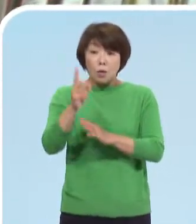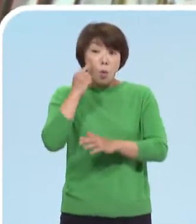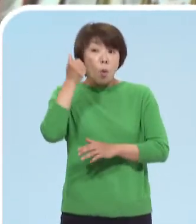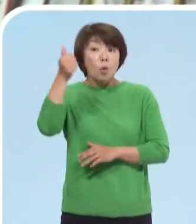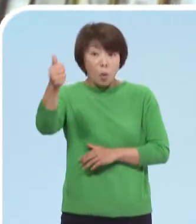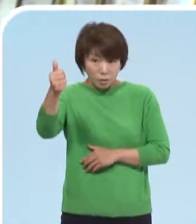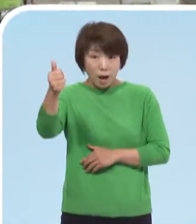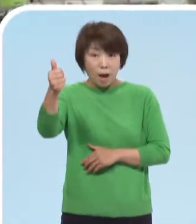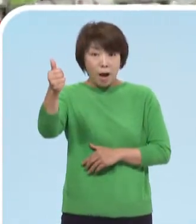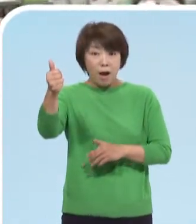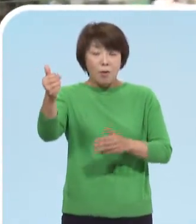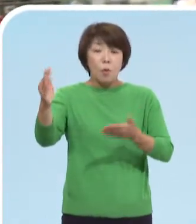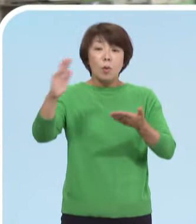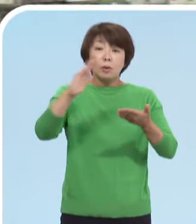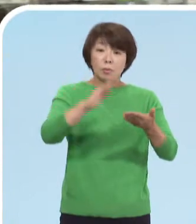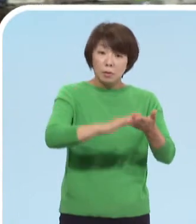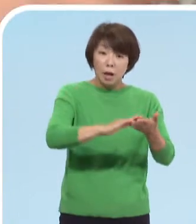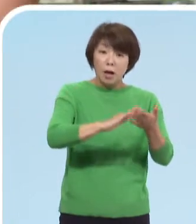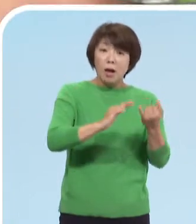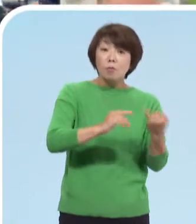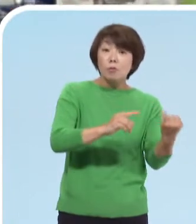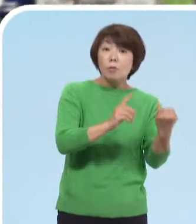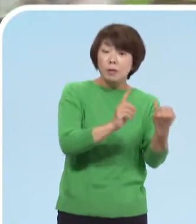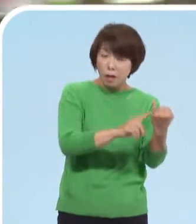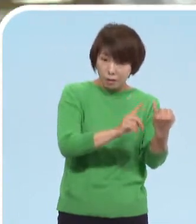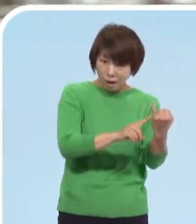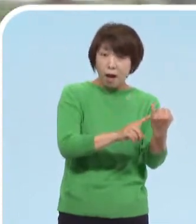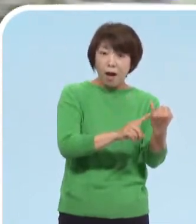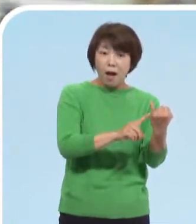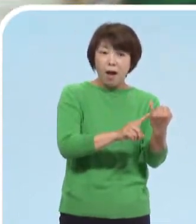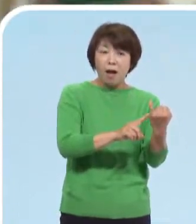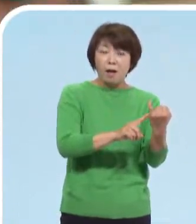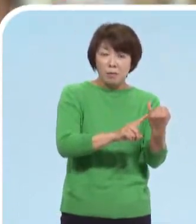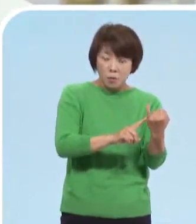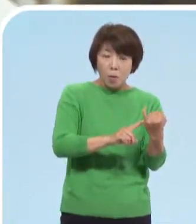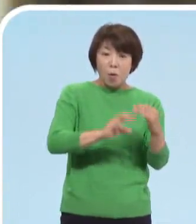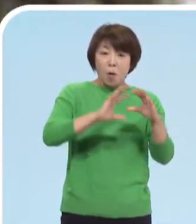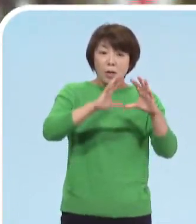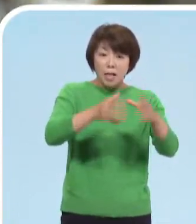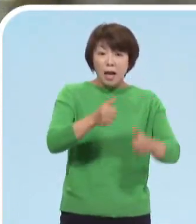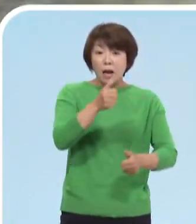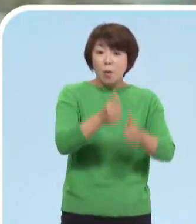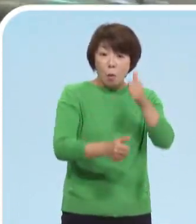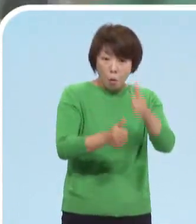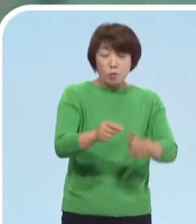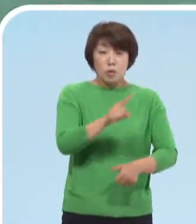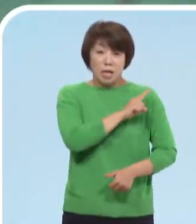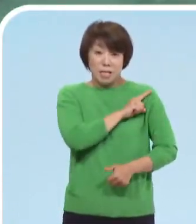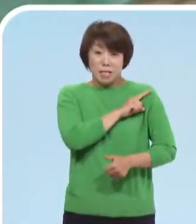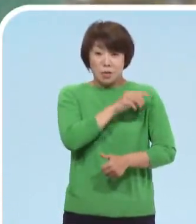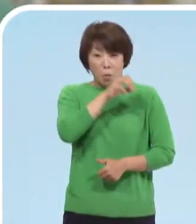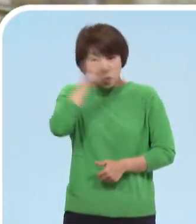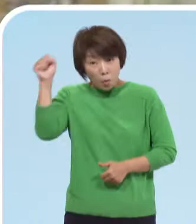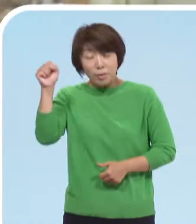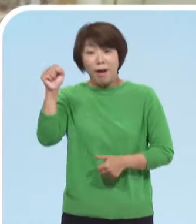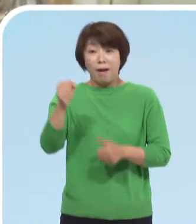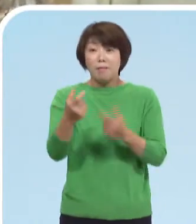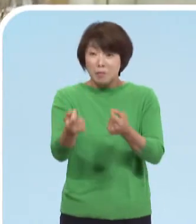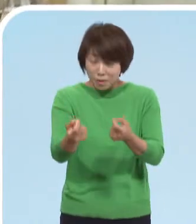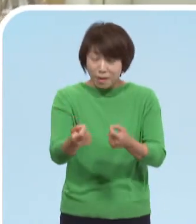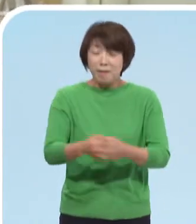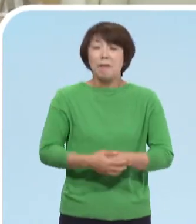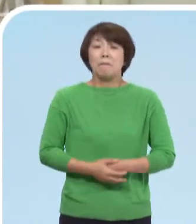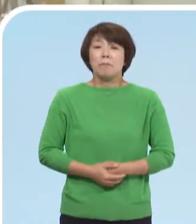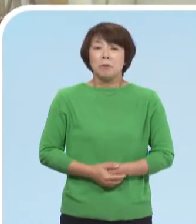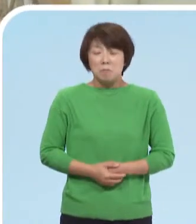父さんで、はい、その意思を受け継いだ安住さんがファンタスティックスを世界一に導いたっていうことなん